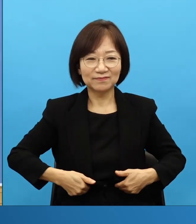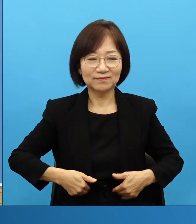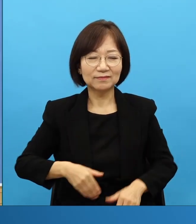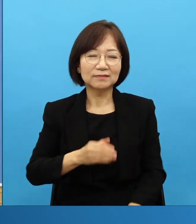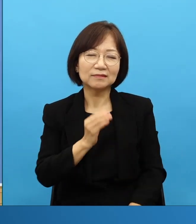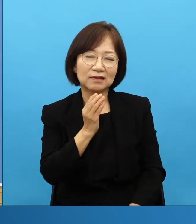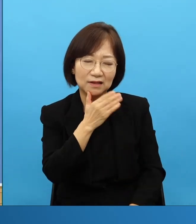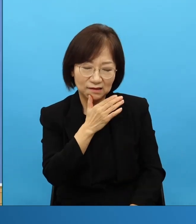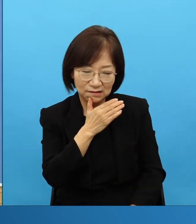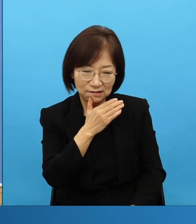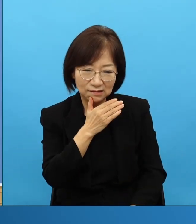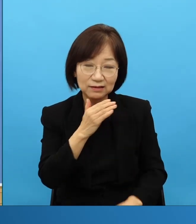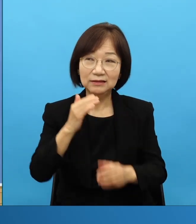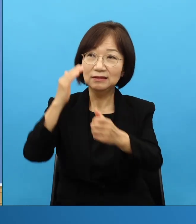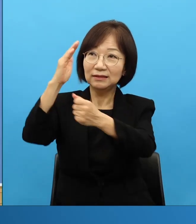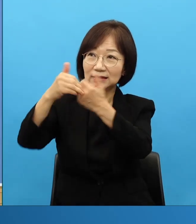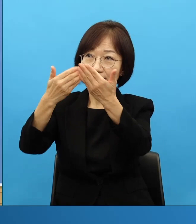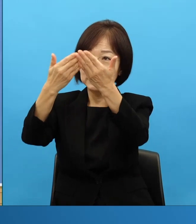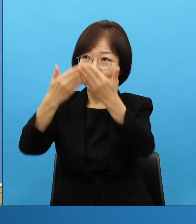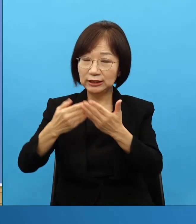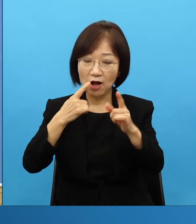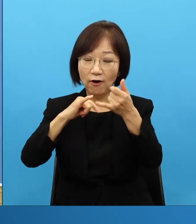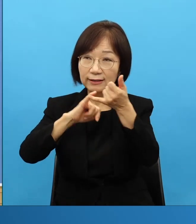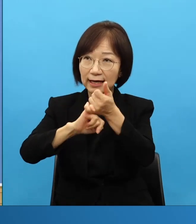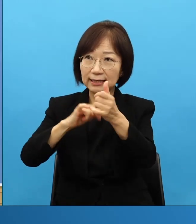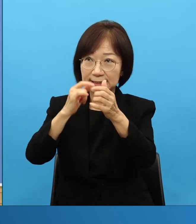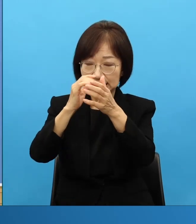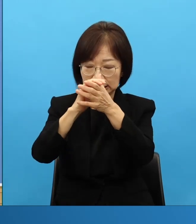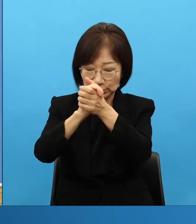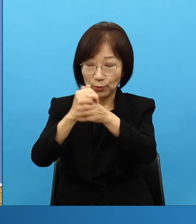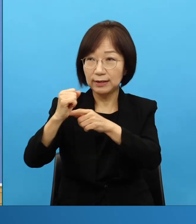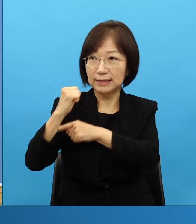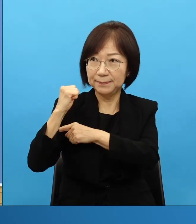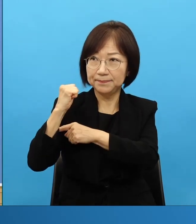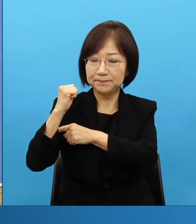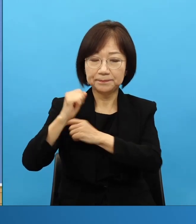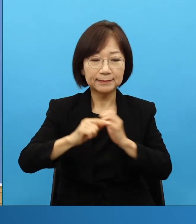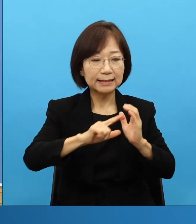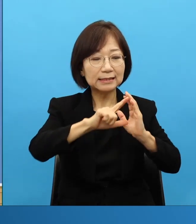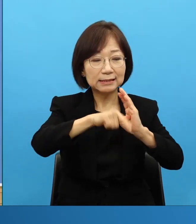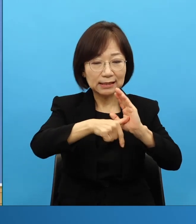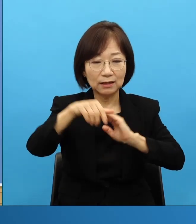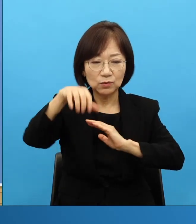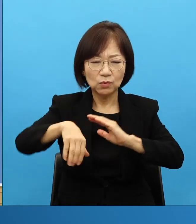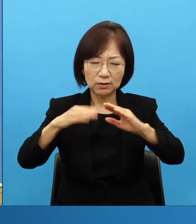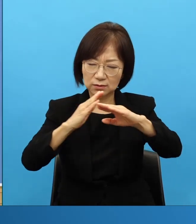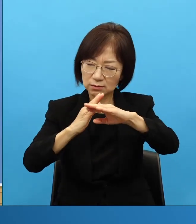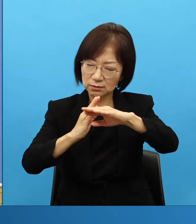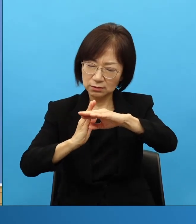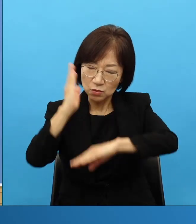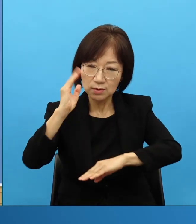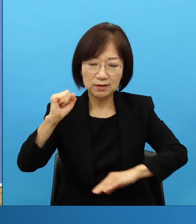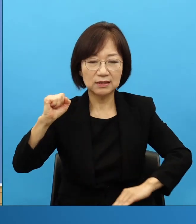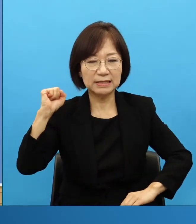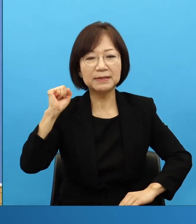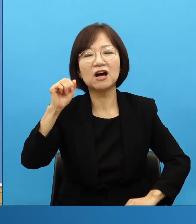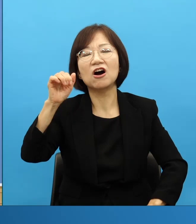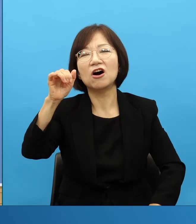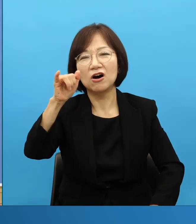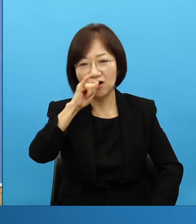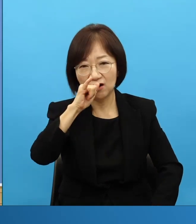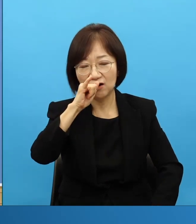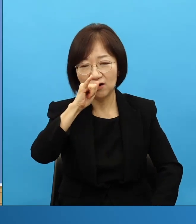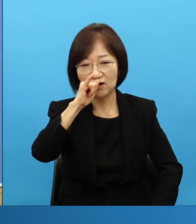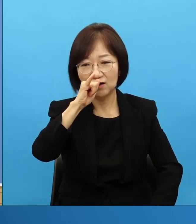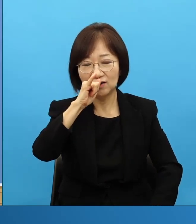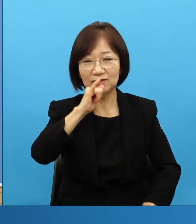하나님이 정말 주신 언약과 이 기도는 시공간을 초월할 수 있다. That the covenant and the prayer that God gives to me will truly transcend